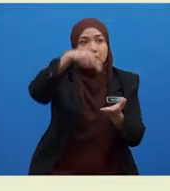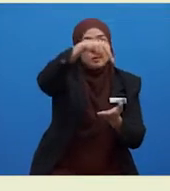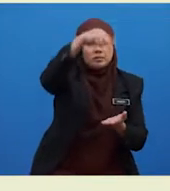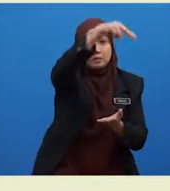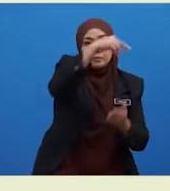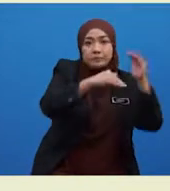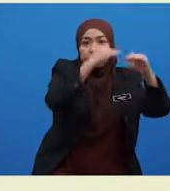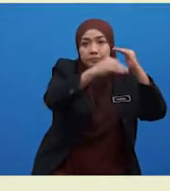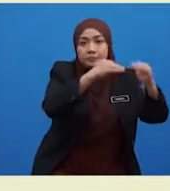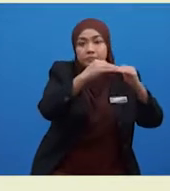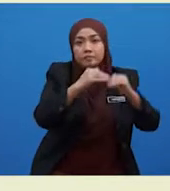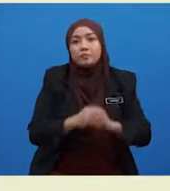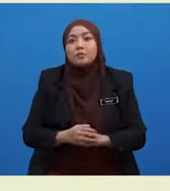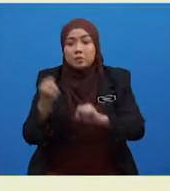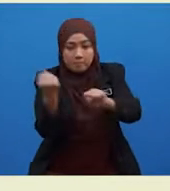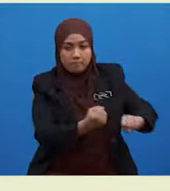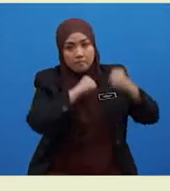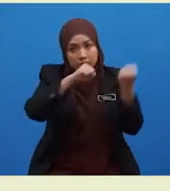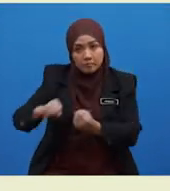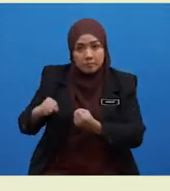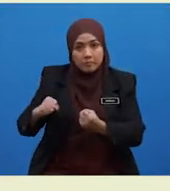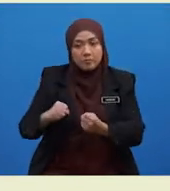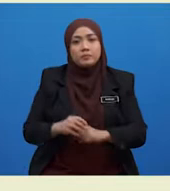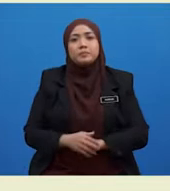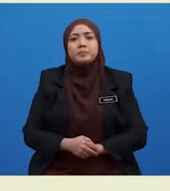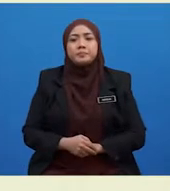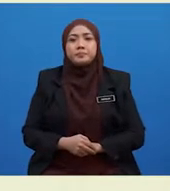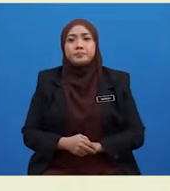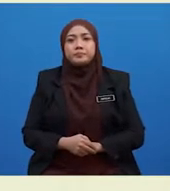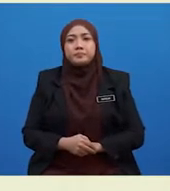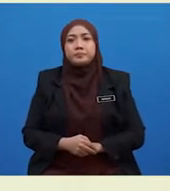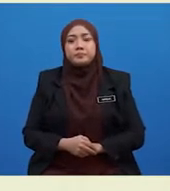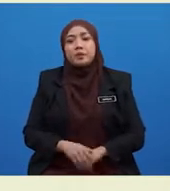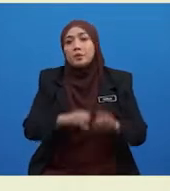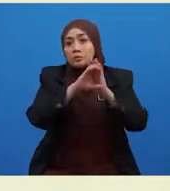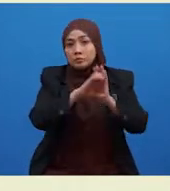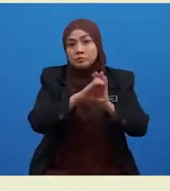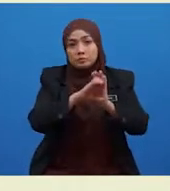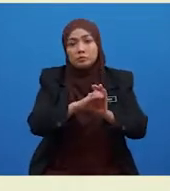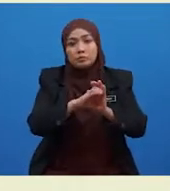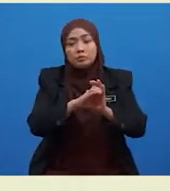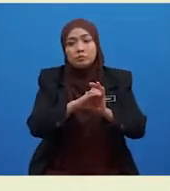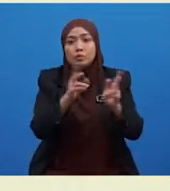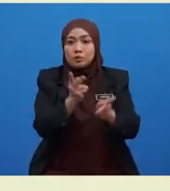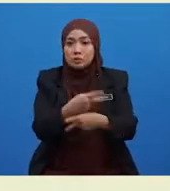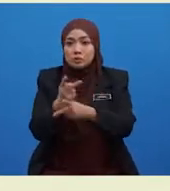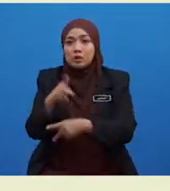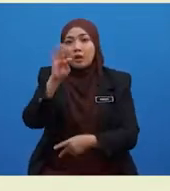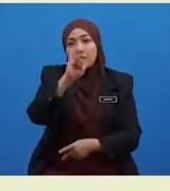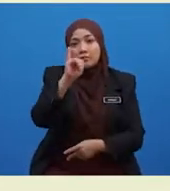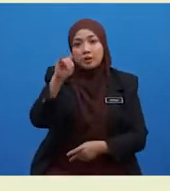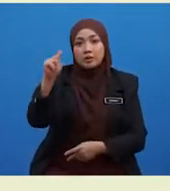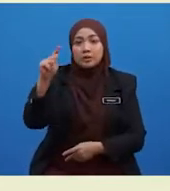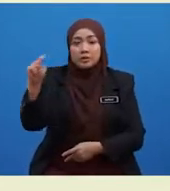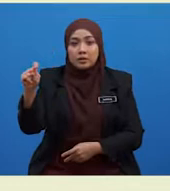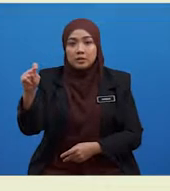aerobik dan mendayung sangat mengagumkan. Prinsip FITT paling sering digunakan untuk latihan